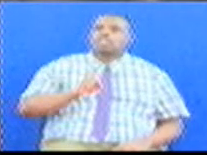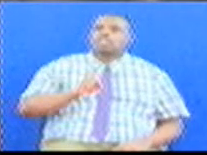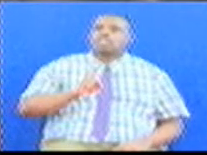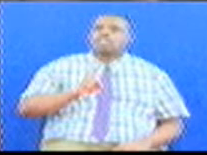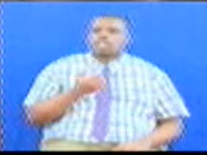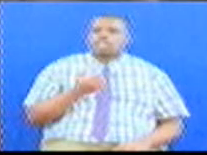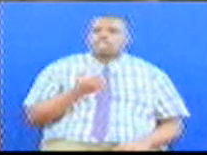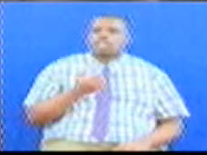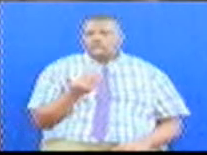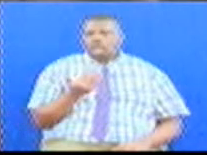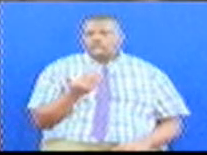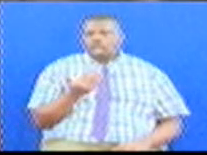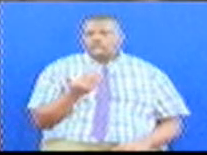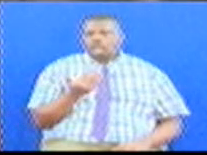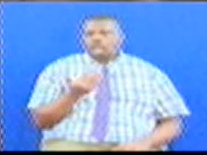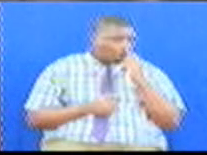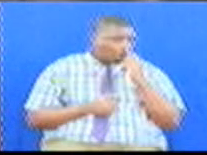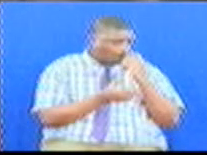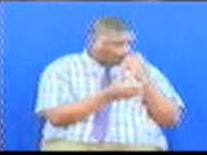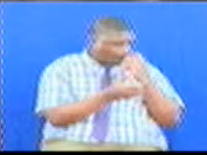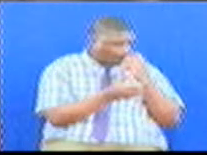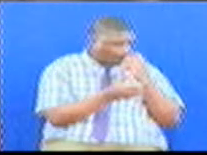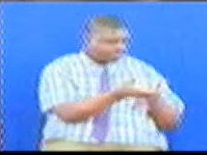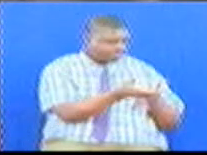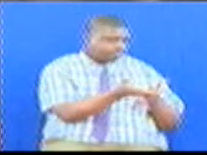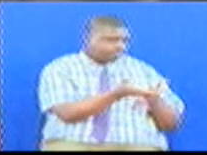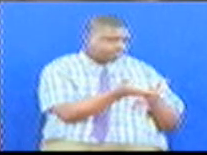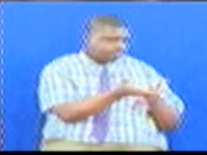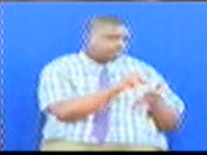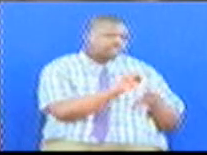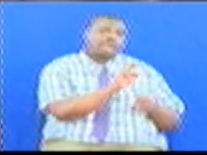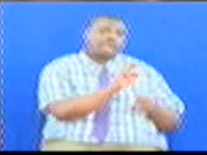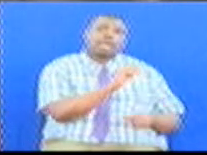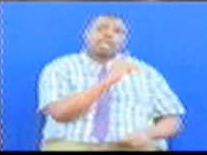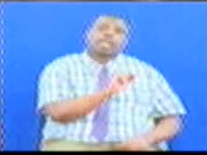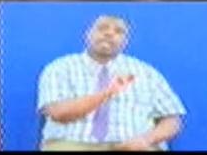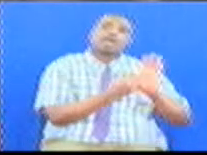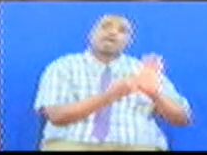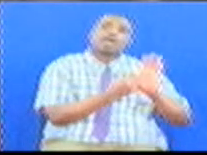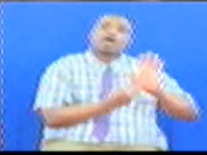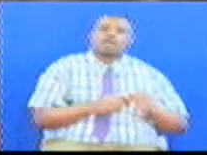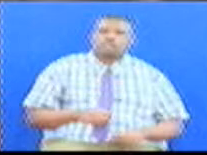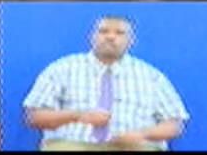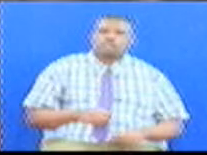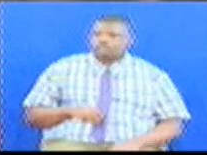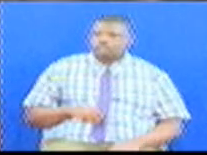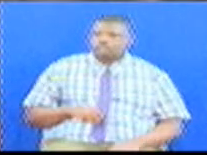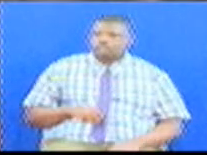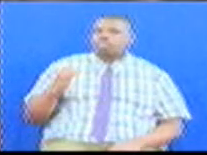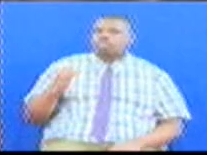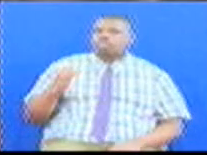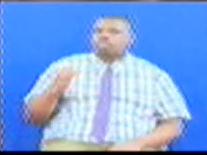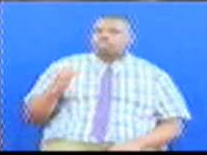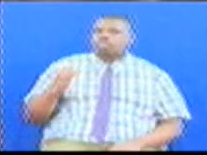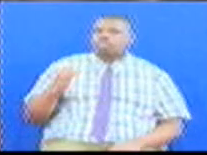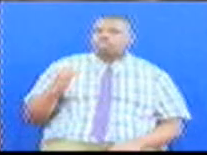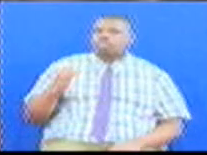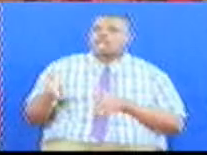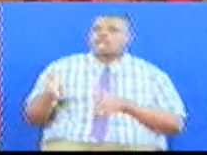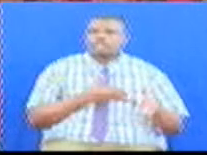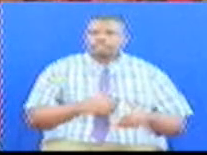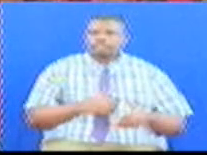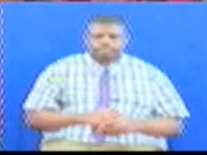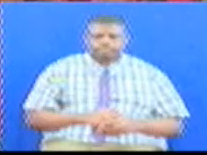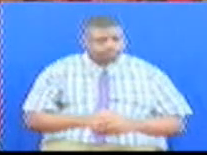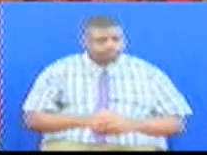5, atafuatiwa na mheshimiwa Edwin Sanda dakika 7. Mheshimiwa Abdalla Mtolea ajiandae. Naibu